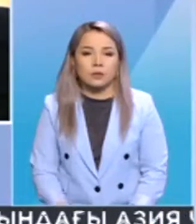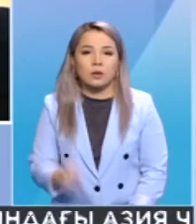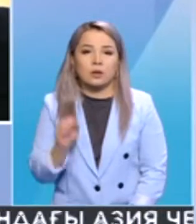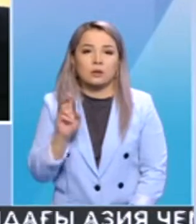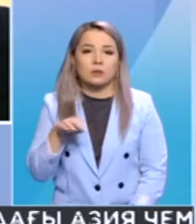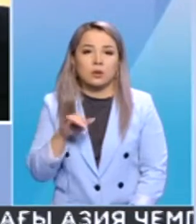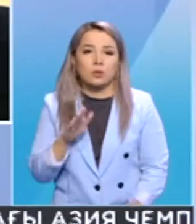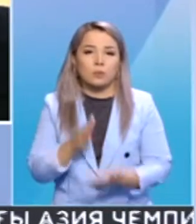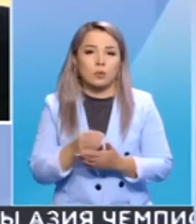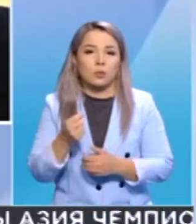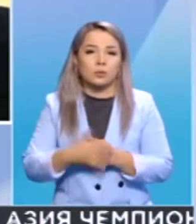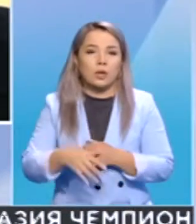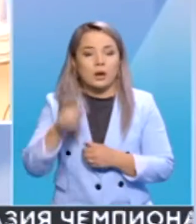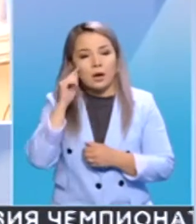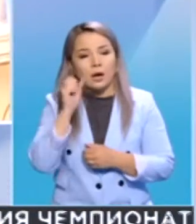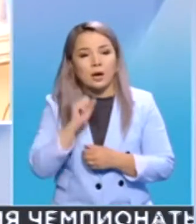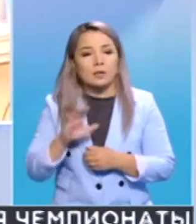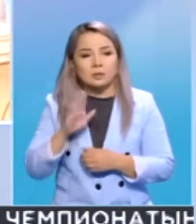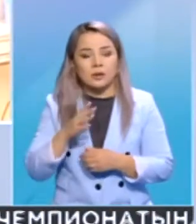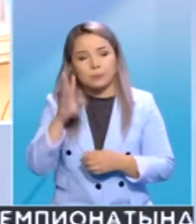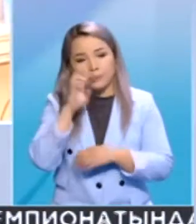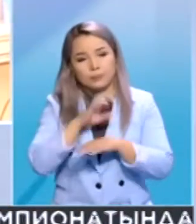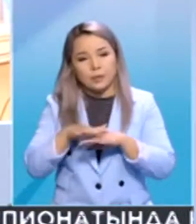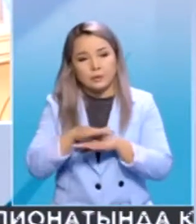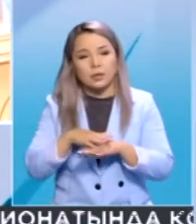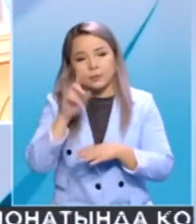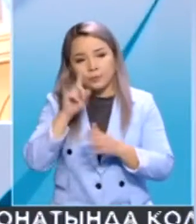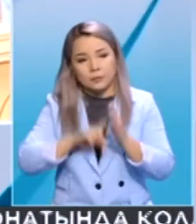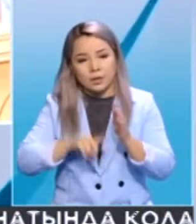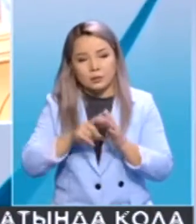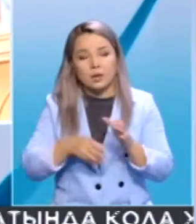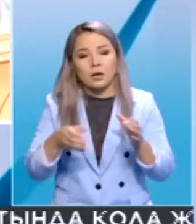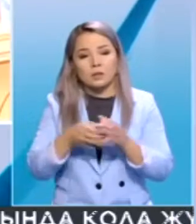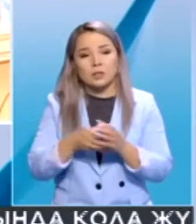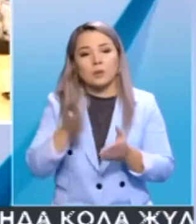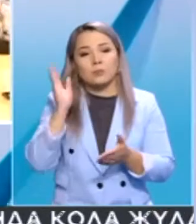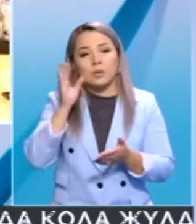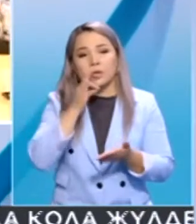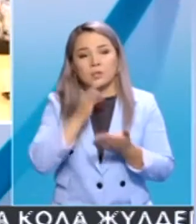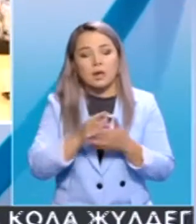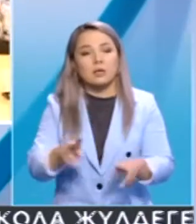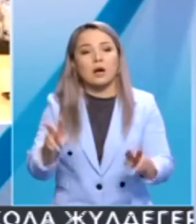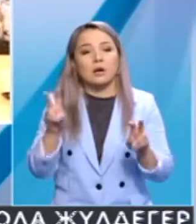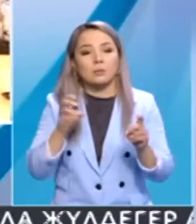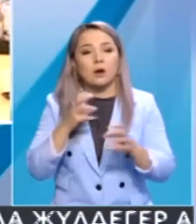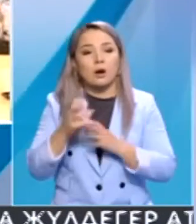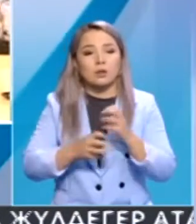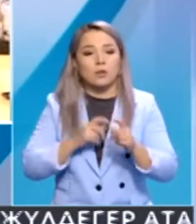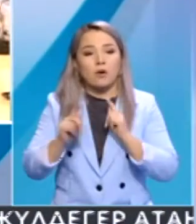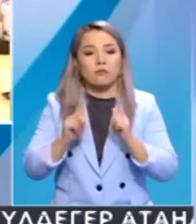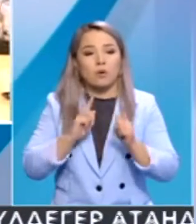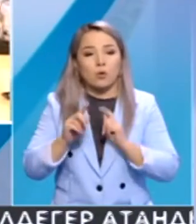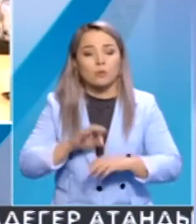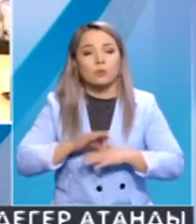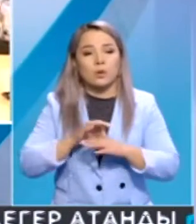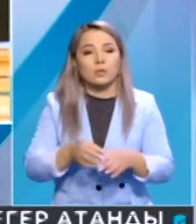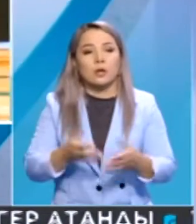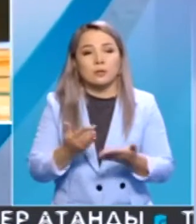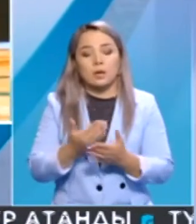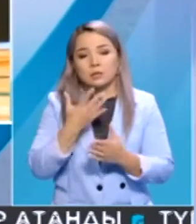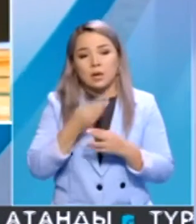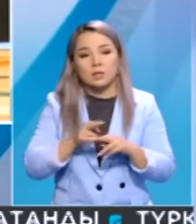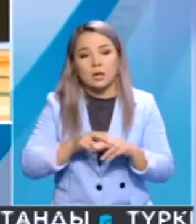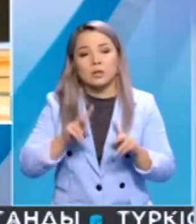Ақтауда Орталық Азиядағы мемлекет және дін қатынастары қазіргі жай-күйі мен перспективалары тақырыбында халықаралық форум өтті. Шараға